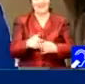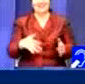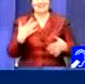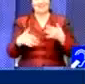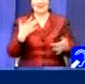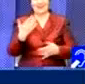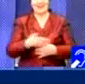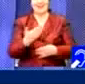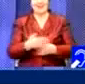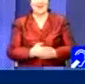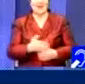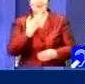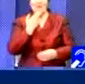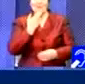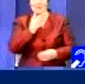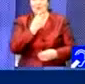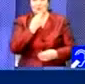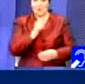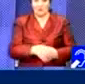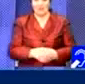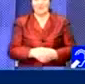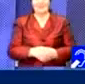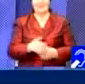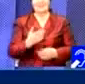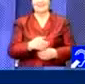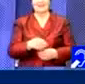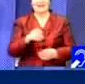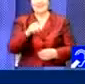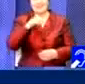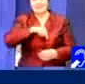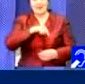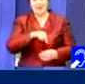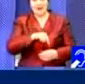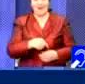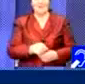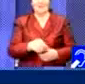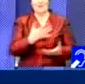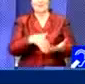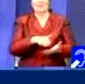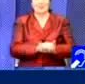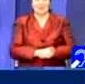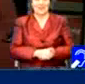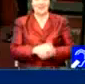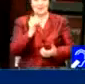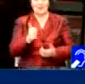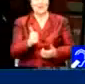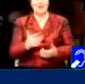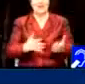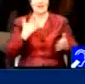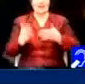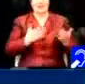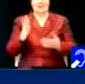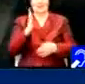spectacol. Este o comedie spumoasă, o comedie despre noi, o comedie despre moravurile societății. Va crea bună dispoziție a spectatorilor și